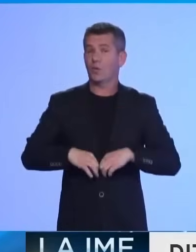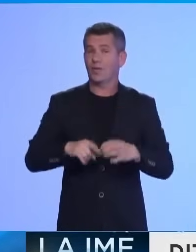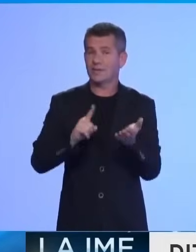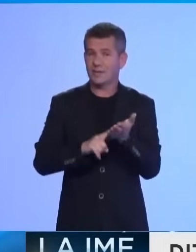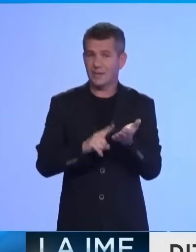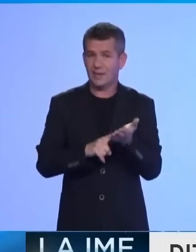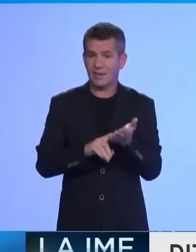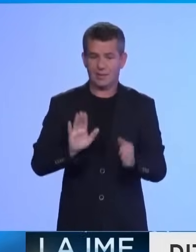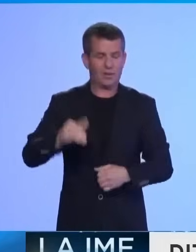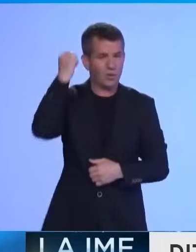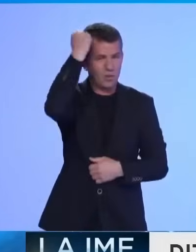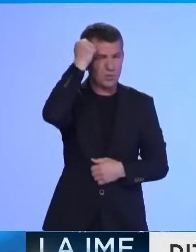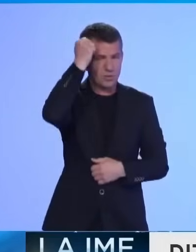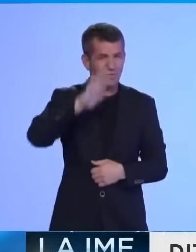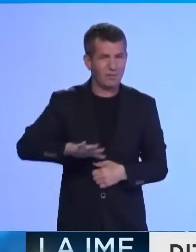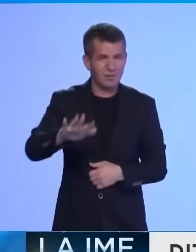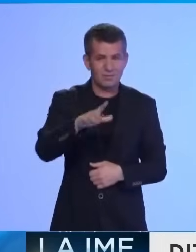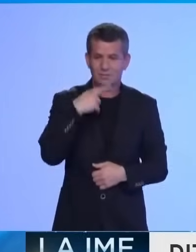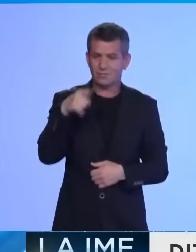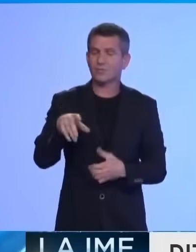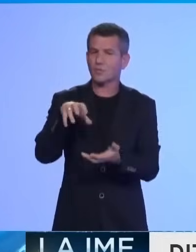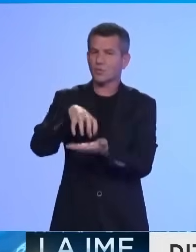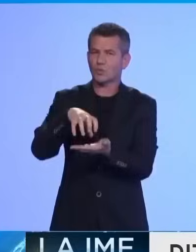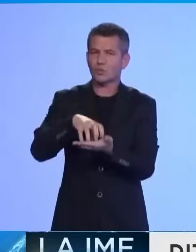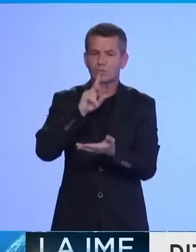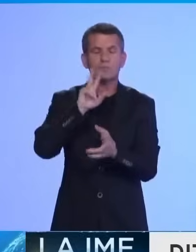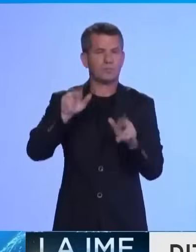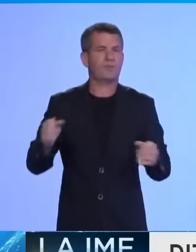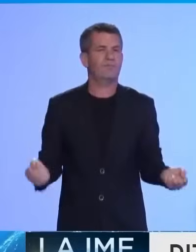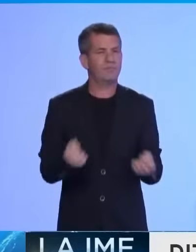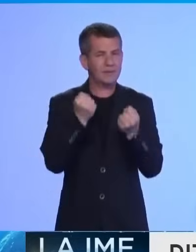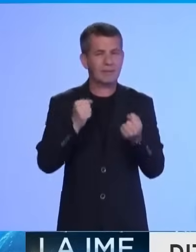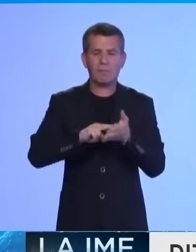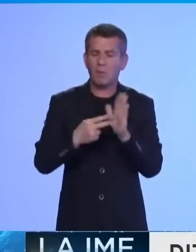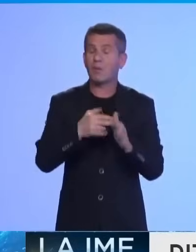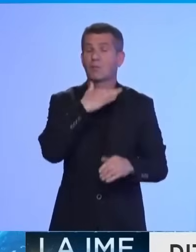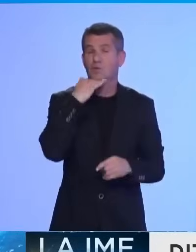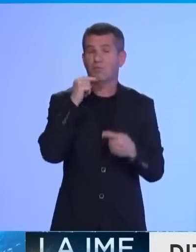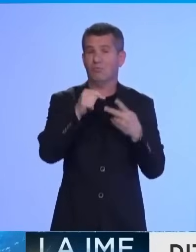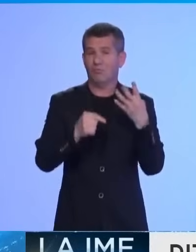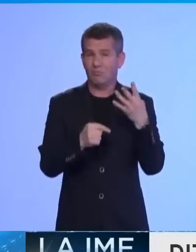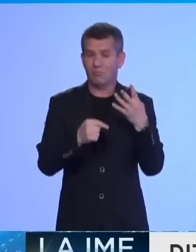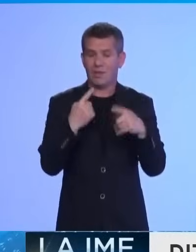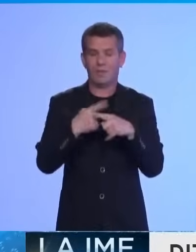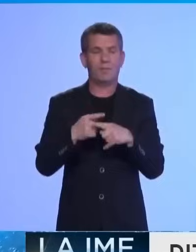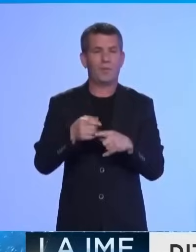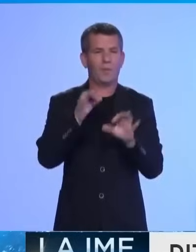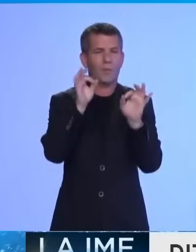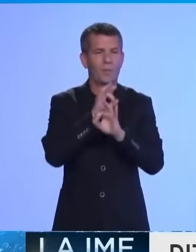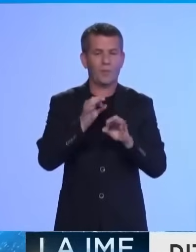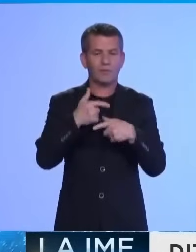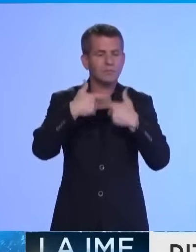të Kosovës, Muharrem Beka, tha se kjo kategori vazhdon të përballet me probleme të shumta, sikurse statusi i tyre i